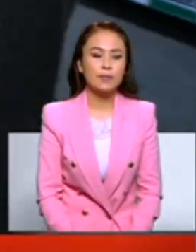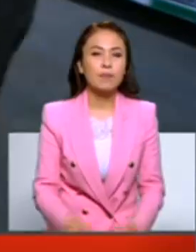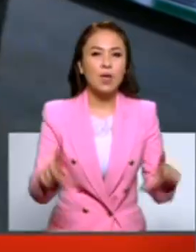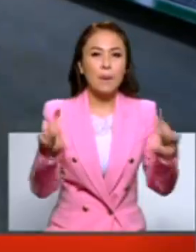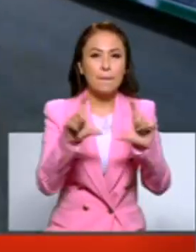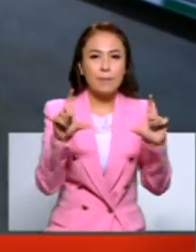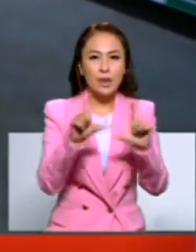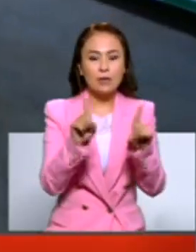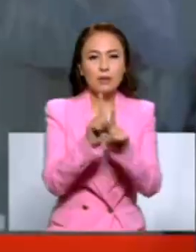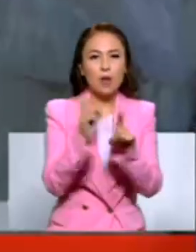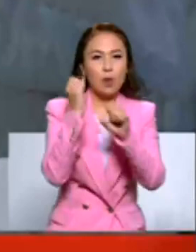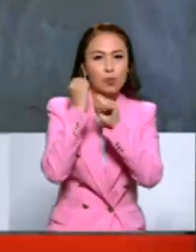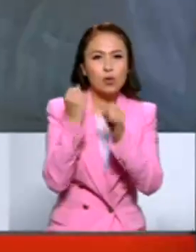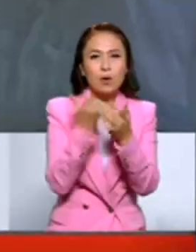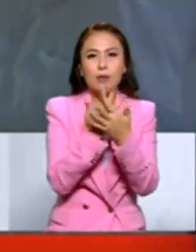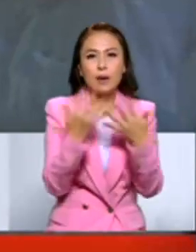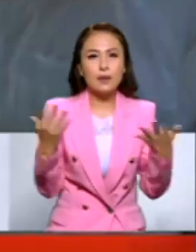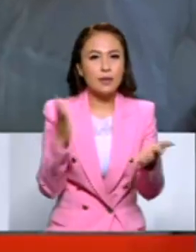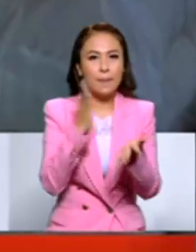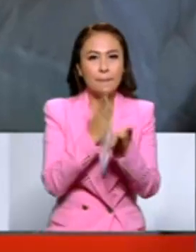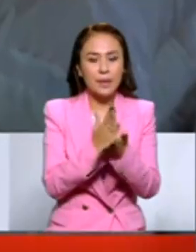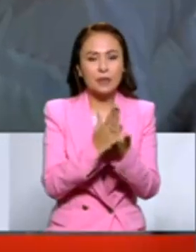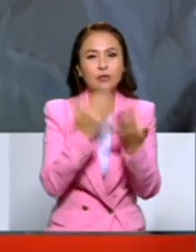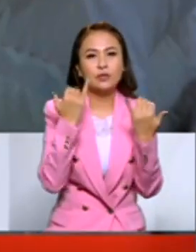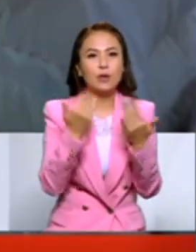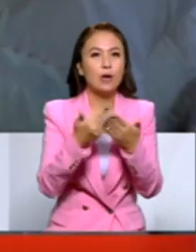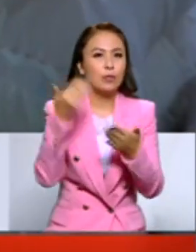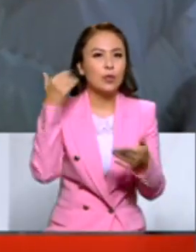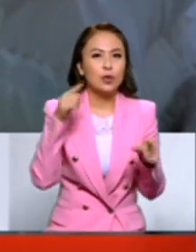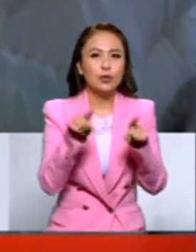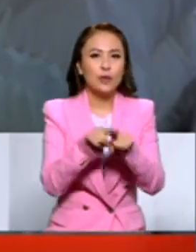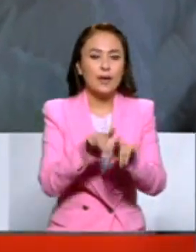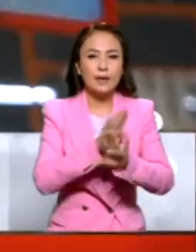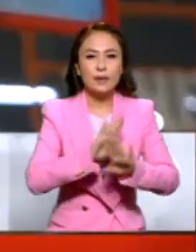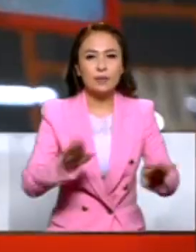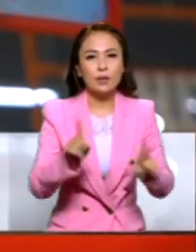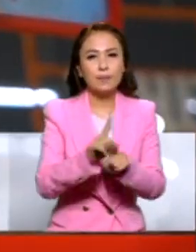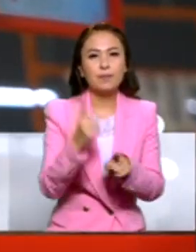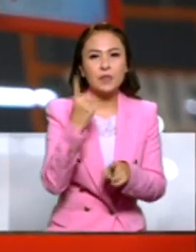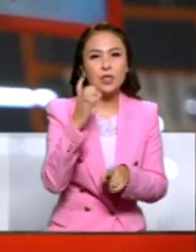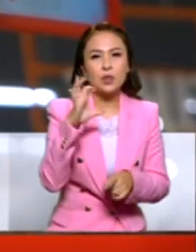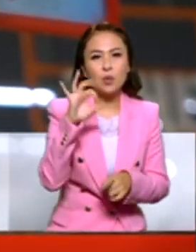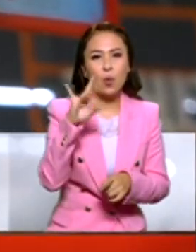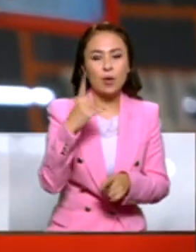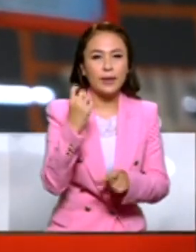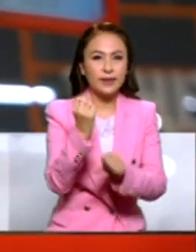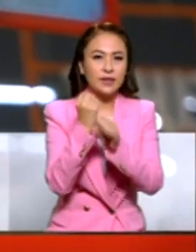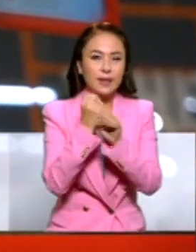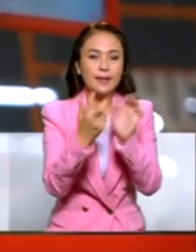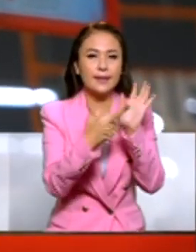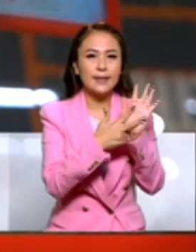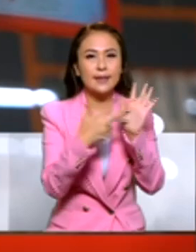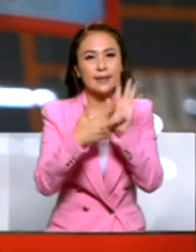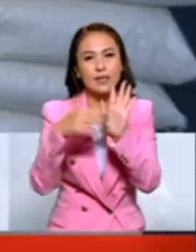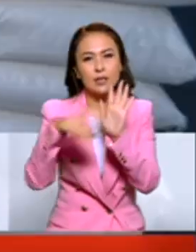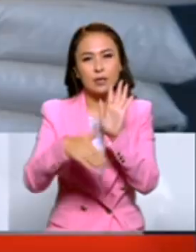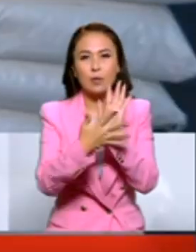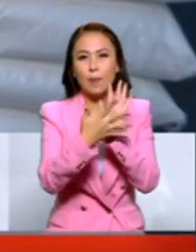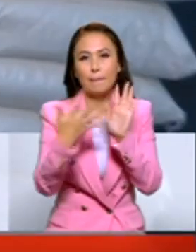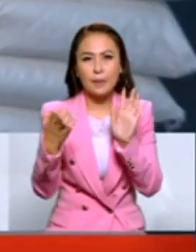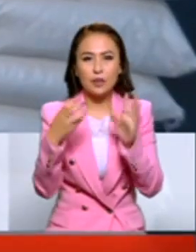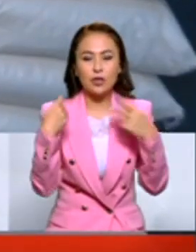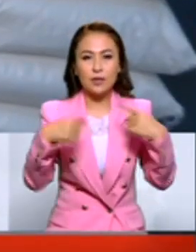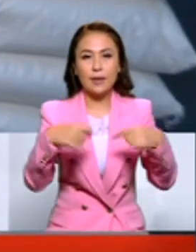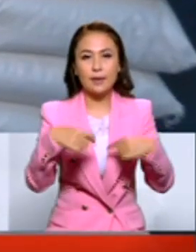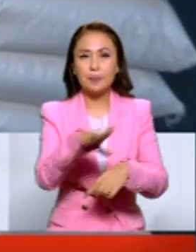Dükkenlerde onun tür türü var, jetkilikte, bırak bağası bұрынғы da емес. Birinci сұрыптың оның bir қабы 8-8,5 мың теңгеден сатылып келген,